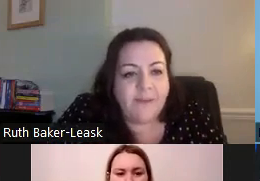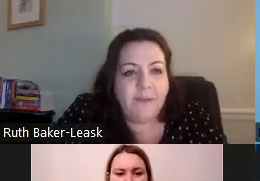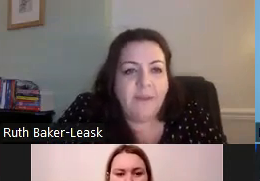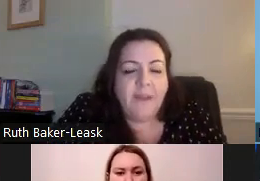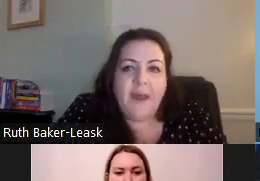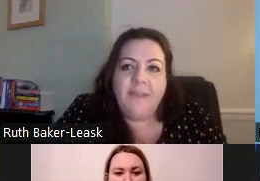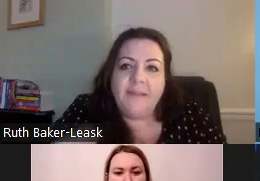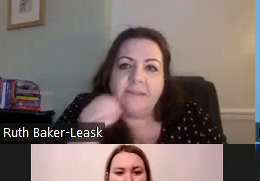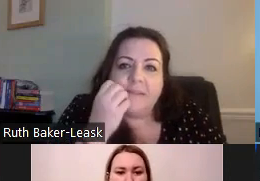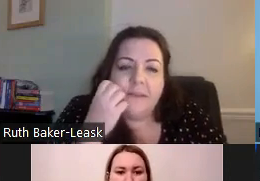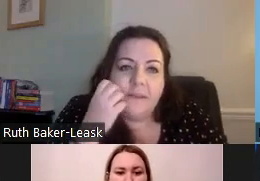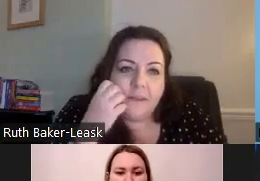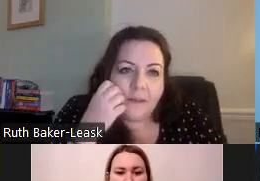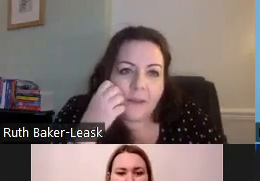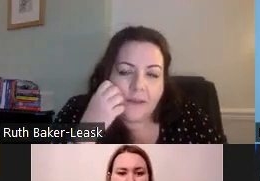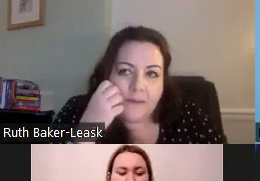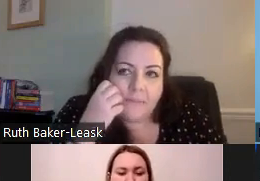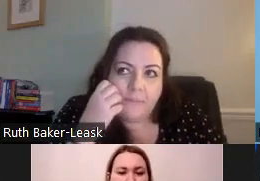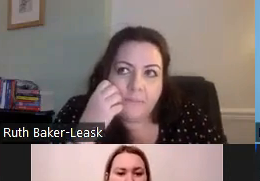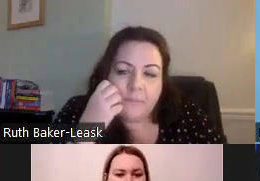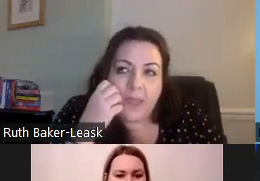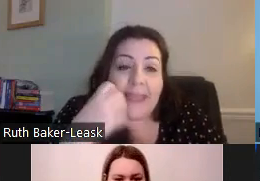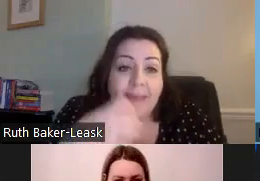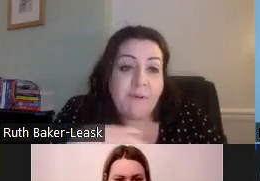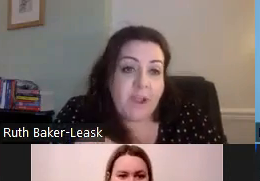Thank you. And that's... Labai ačiū.